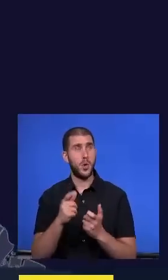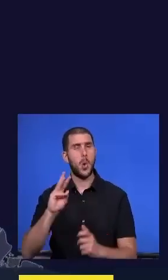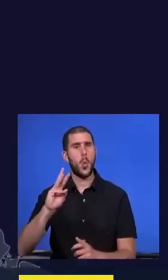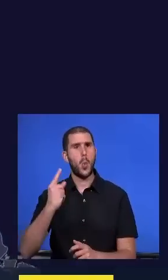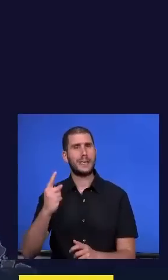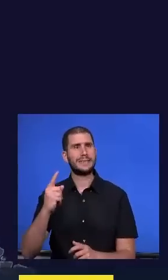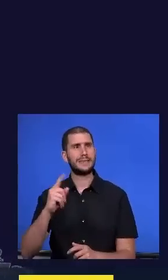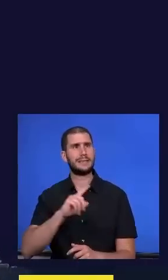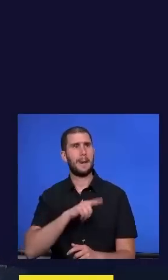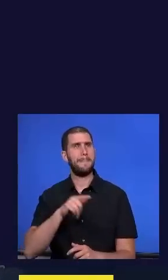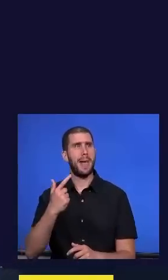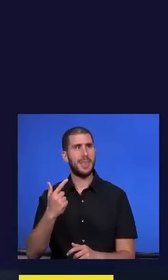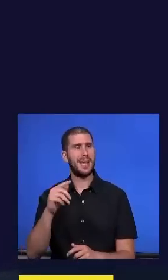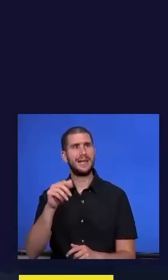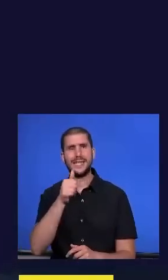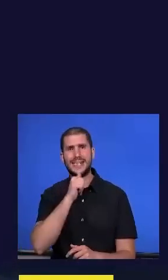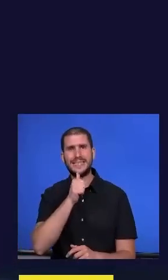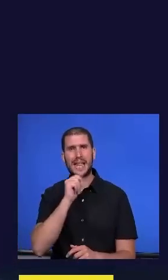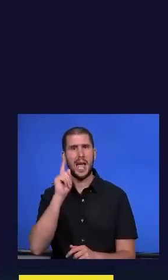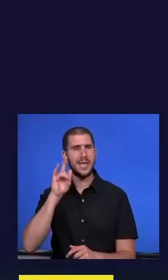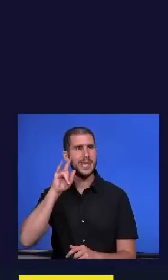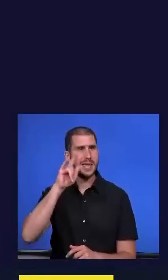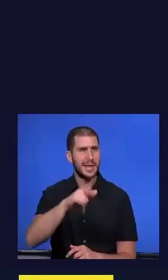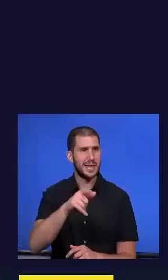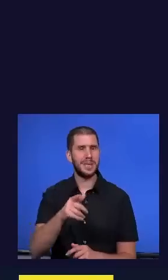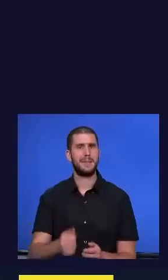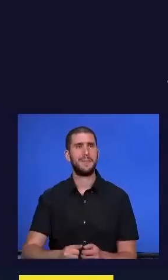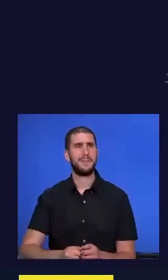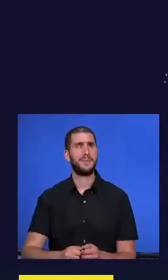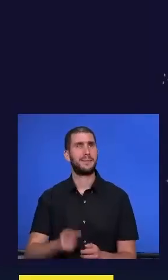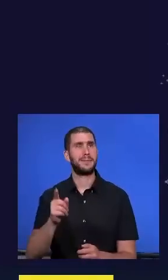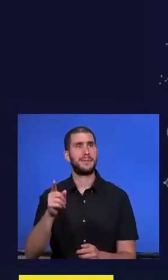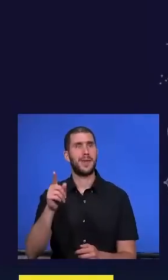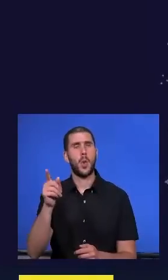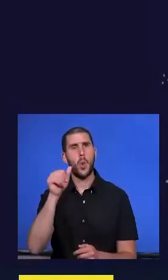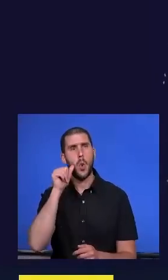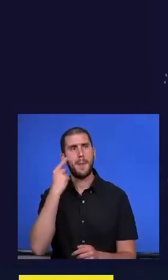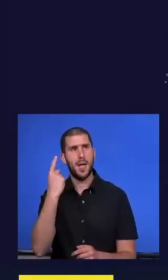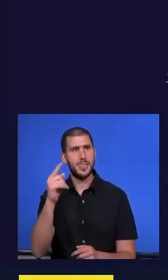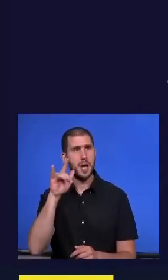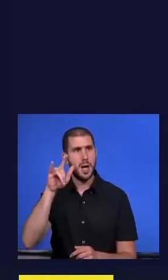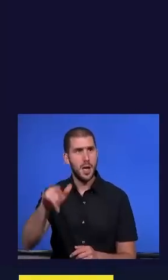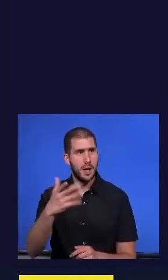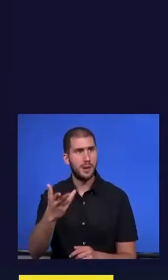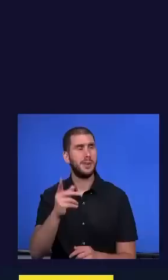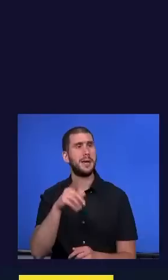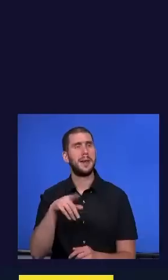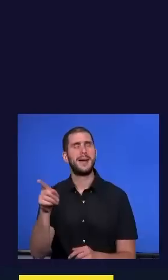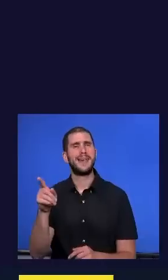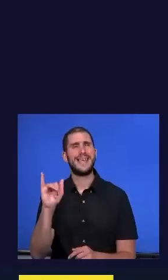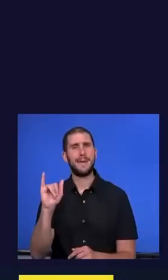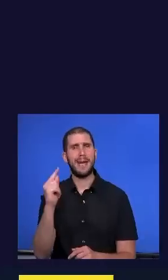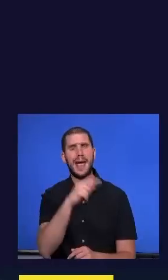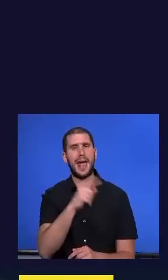מלטה, איסלנדר בטיסות ישירות לרייקיאביק שבאיסלנד, אנימה ווינג שתטוס לרומניה, איבריה אקספרס